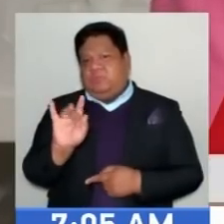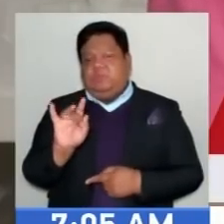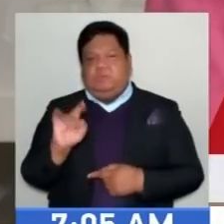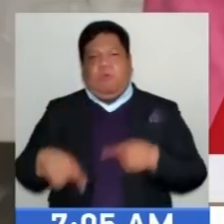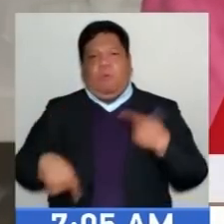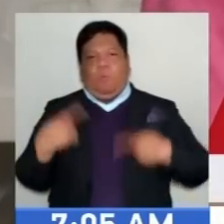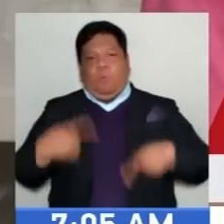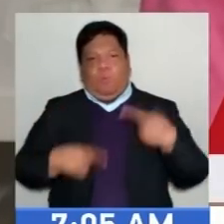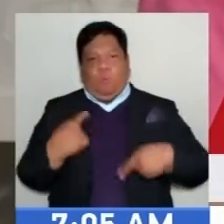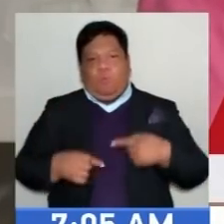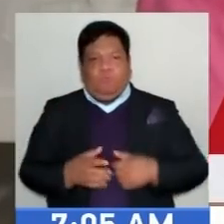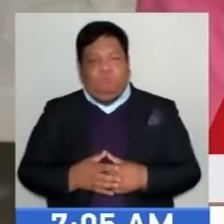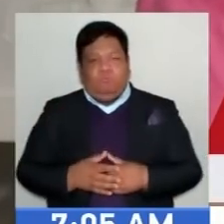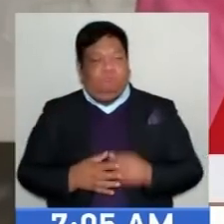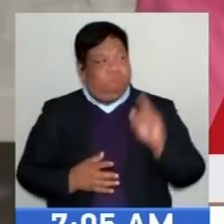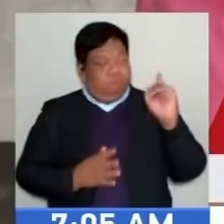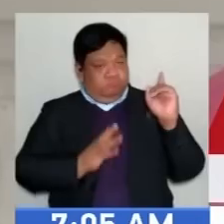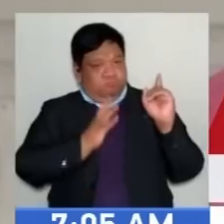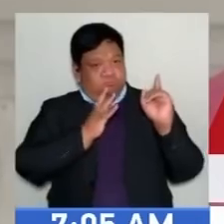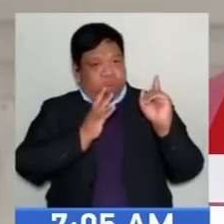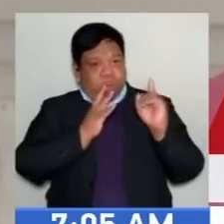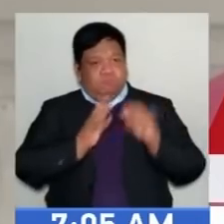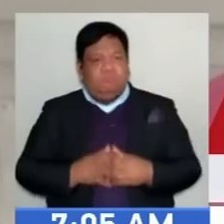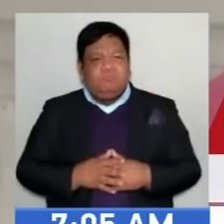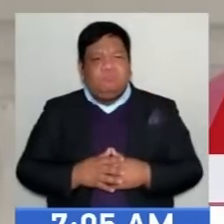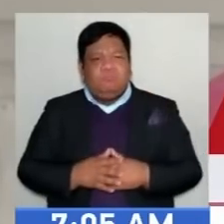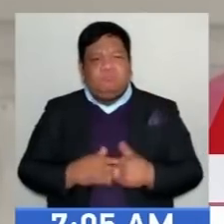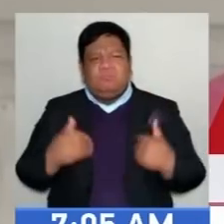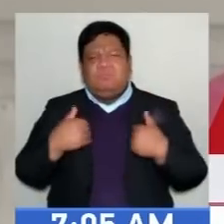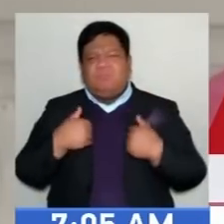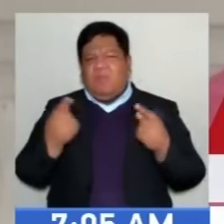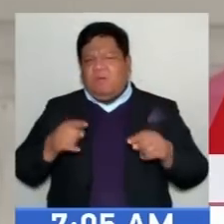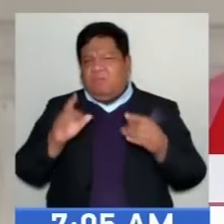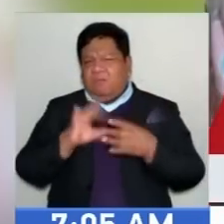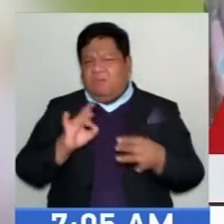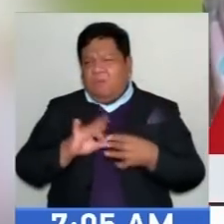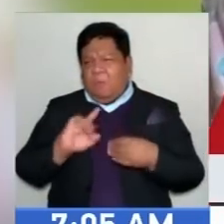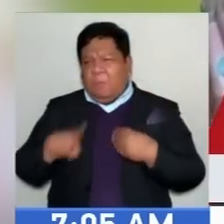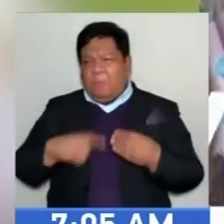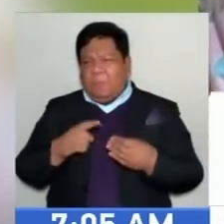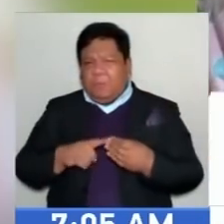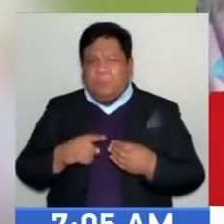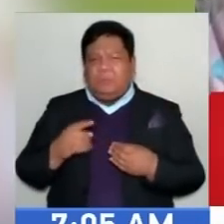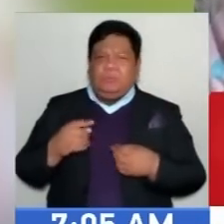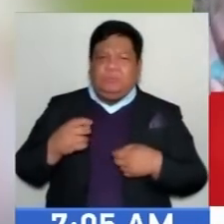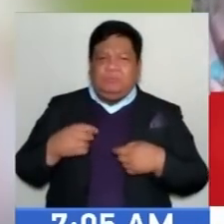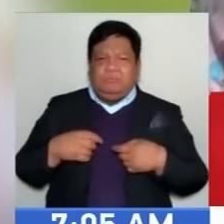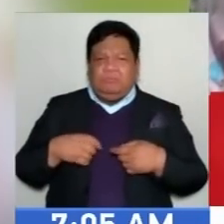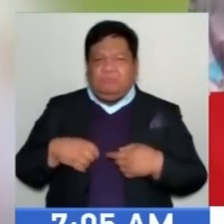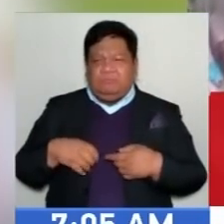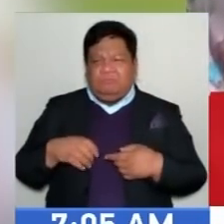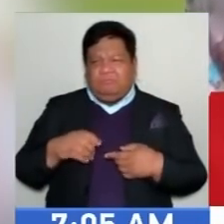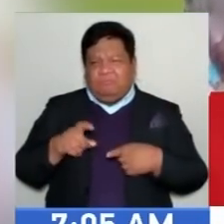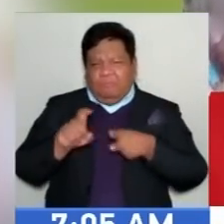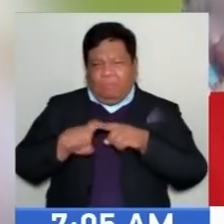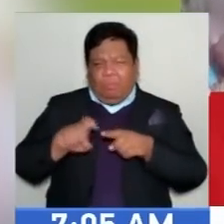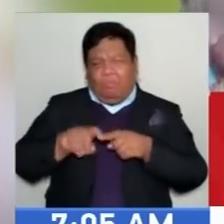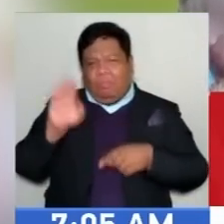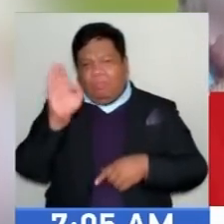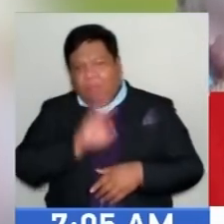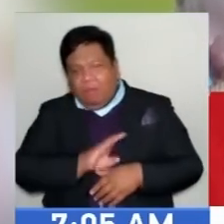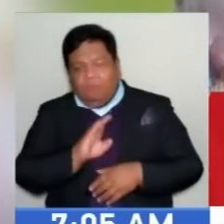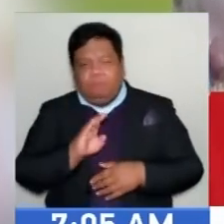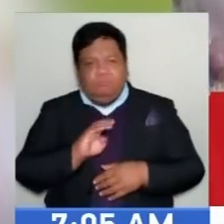niya pong na hinila po daw ng papa ko, which is hindi naman po yun nahila. Nagkakumprontahan at nagkasakitan daw